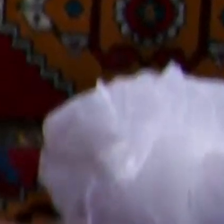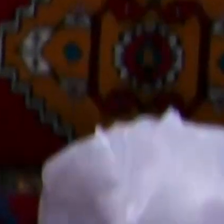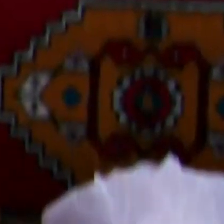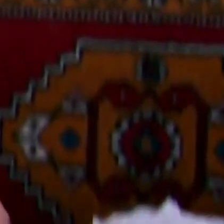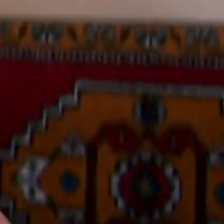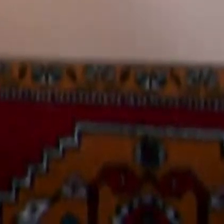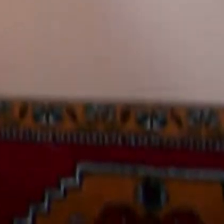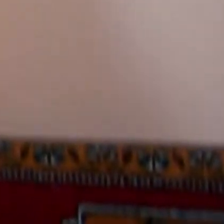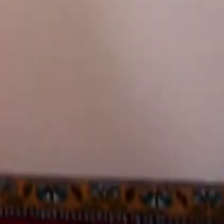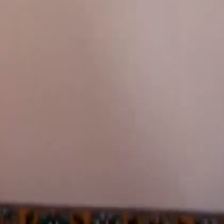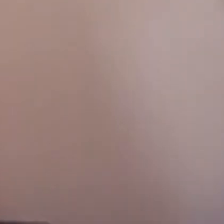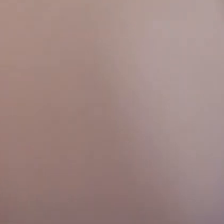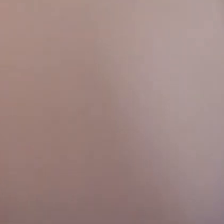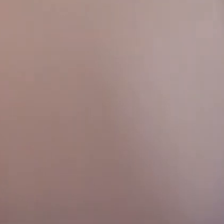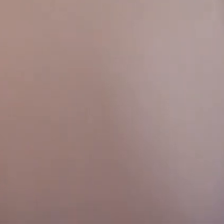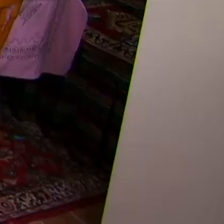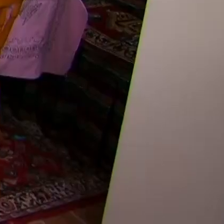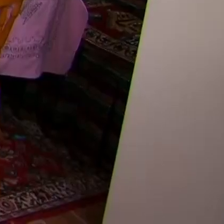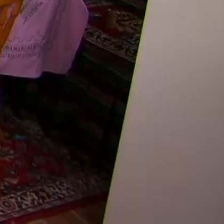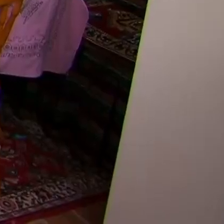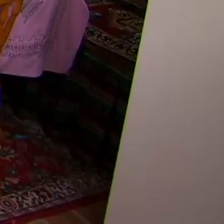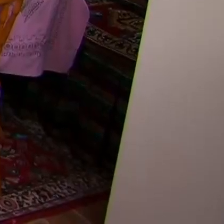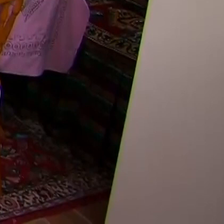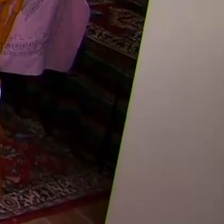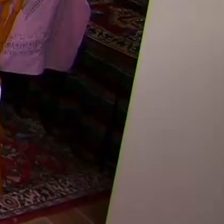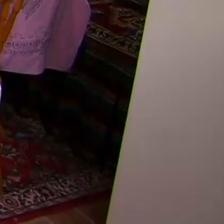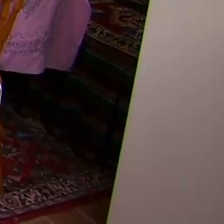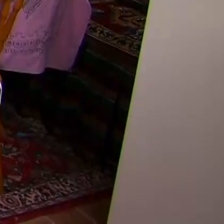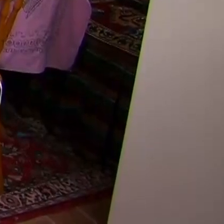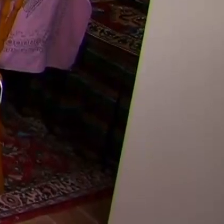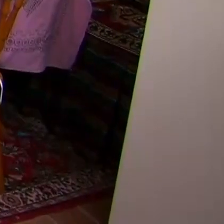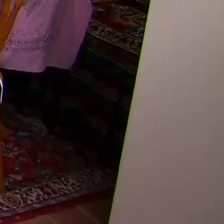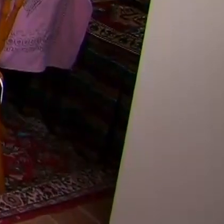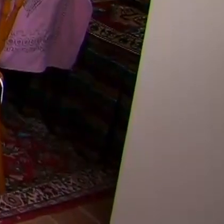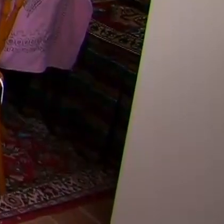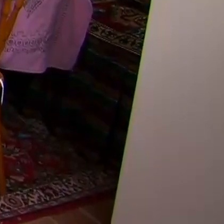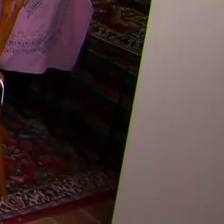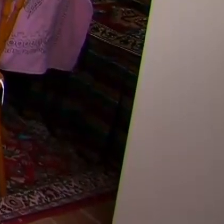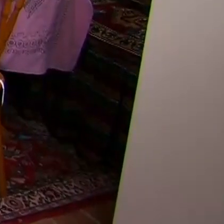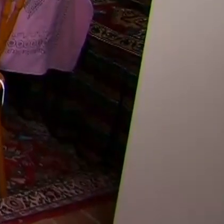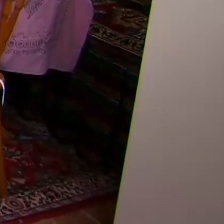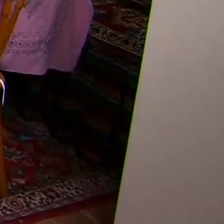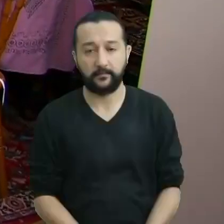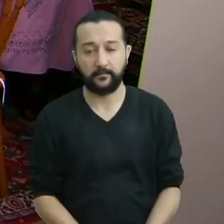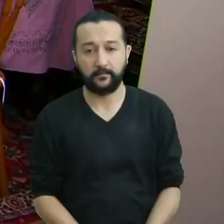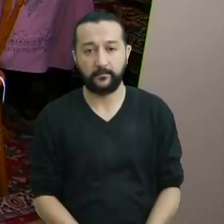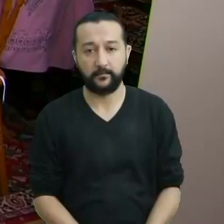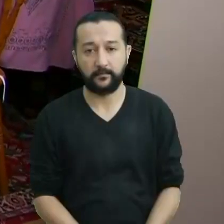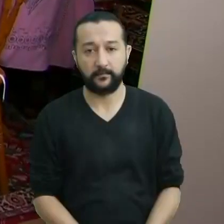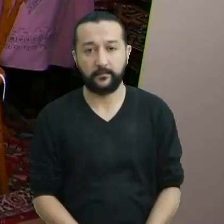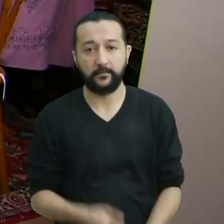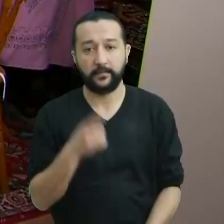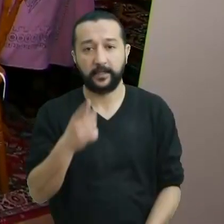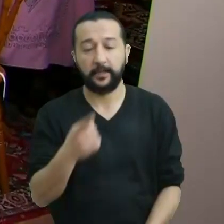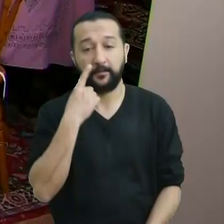Fatma villadan gelen dolmaları tabaklara servis ediyor. Göz ucuyla Mahmut'a baktıktan sonra çaktırmadan bir dolma attı ağzına.